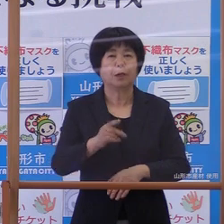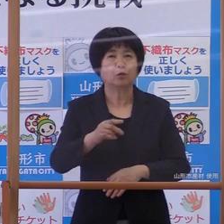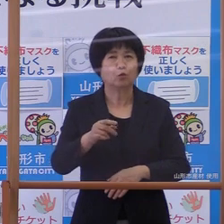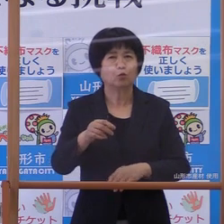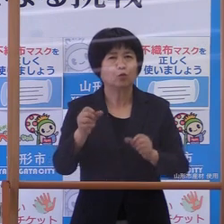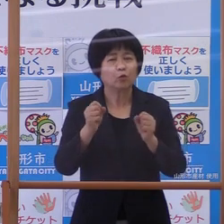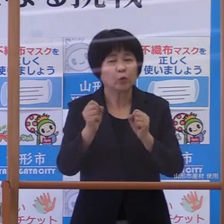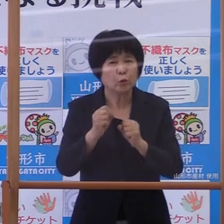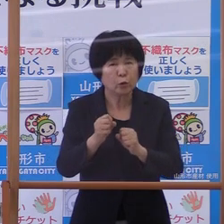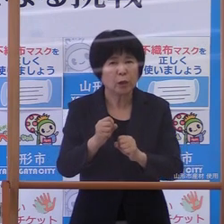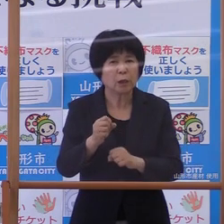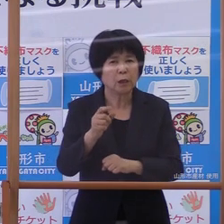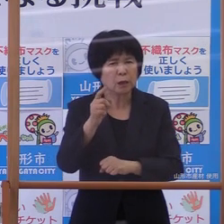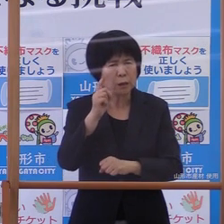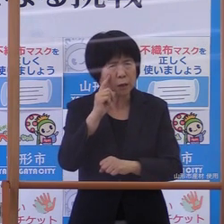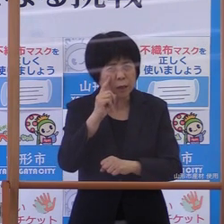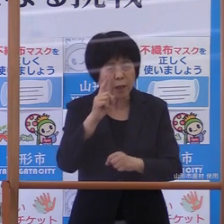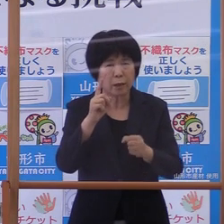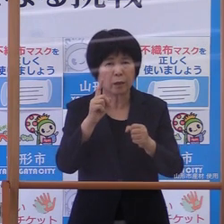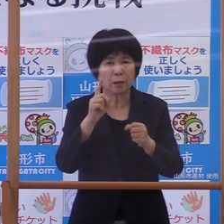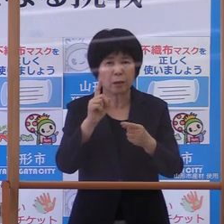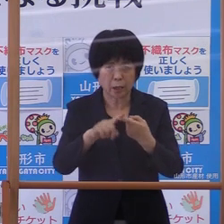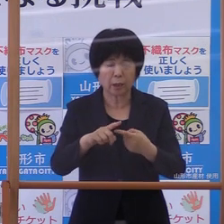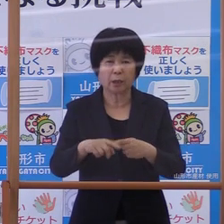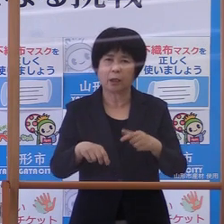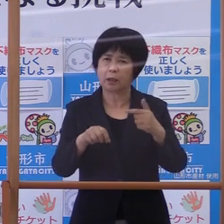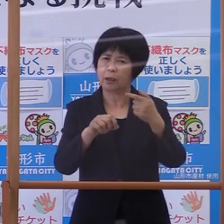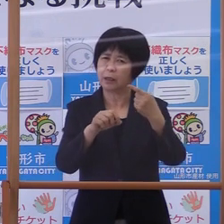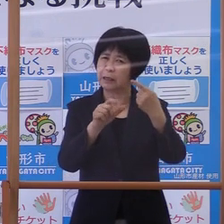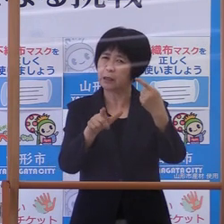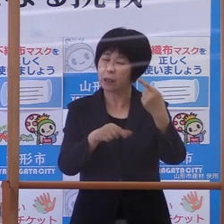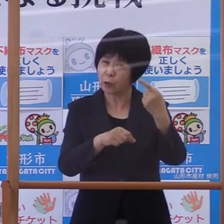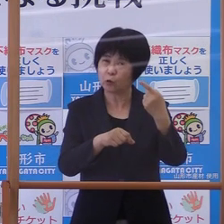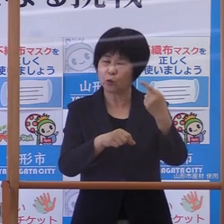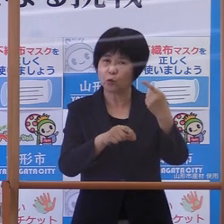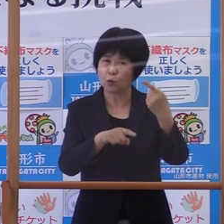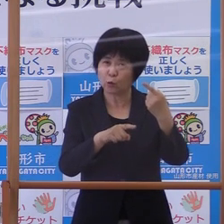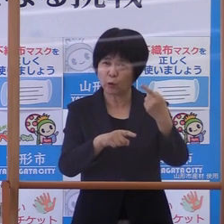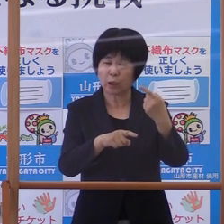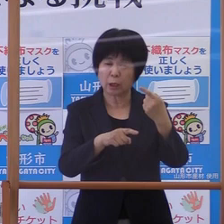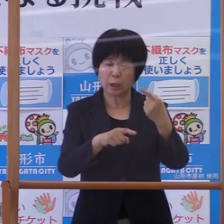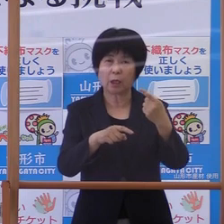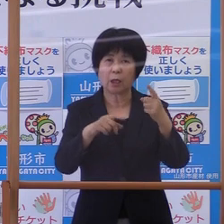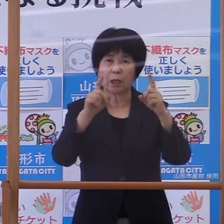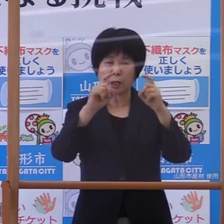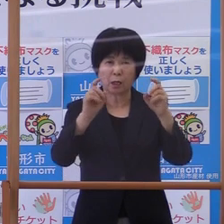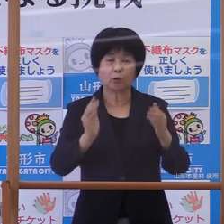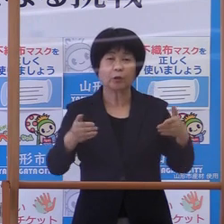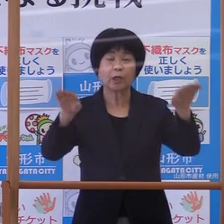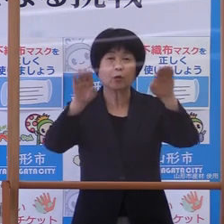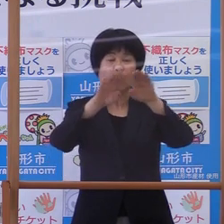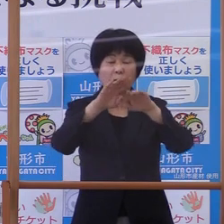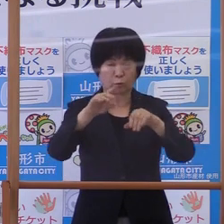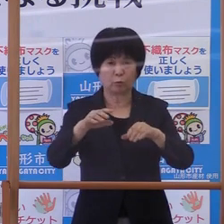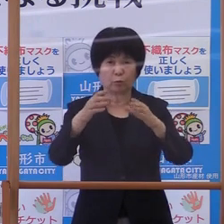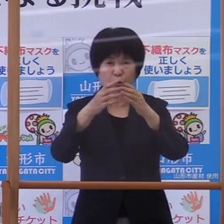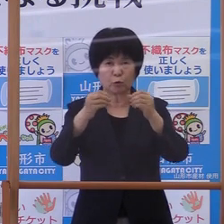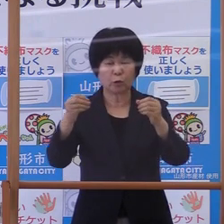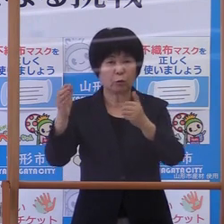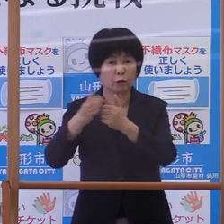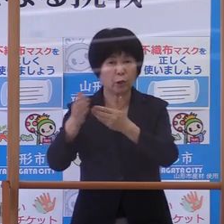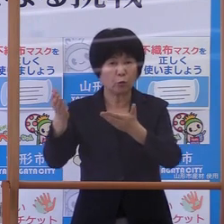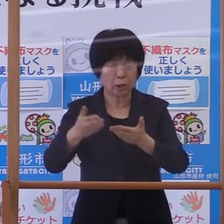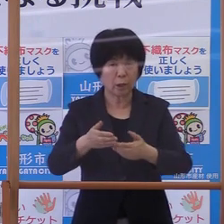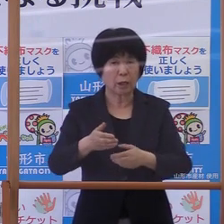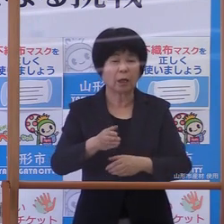冬に1月ですかね、カジオセントラルで展示の国の支援を受けてのですね、実